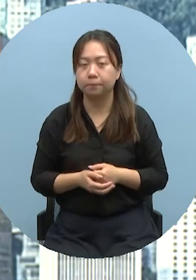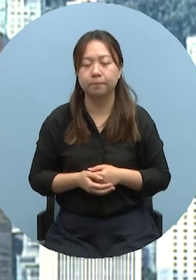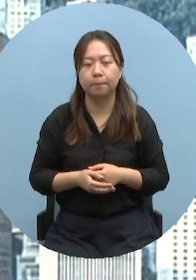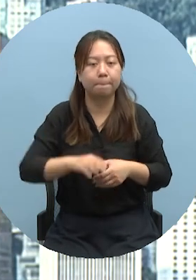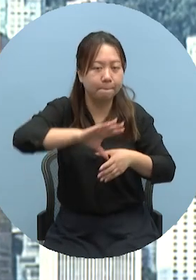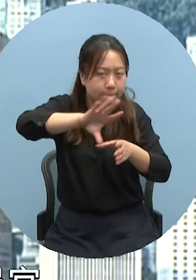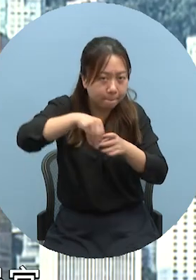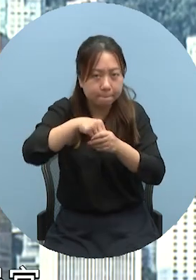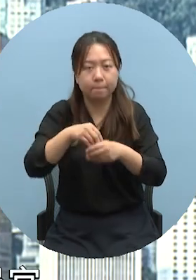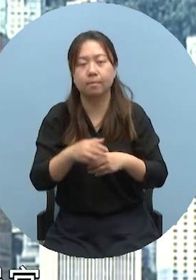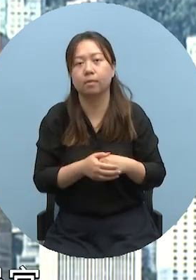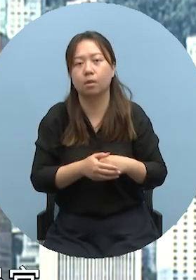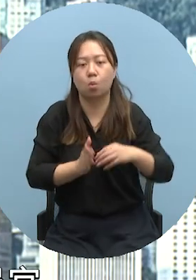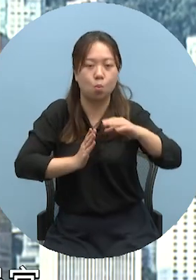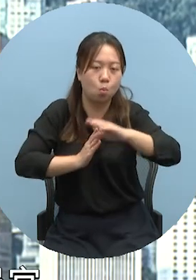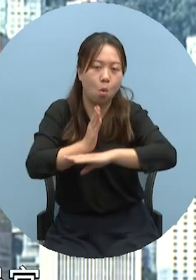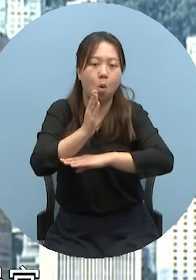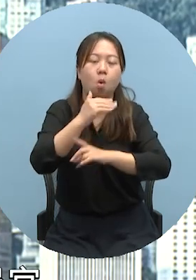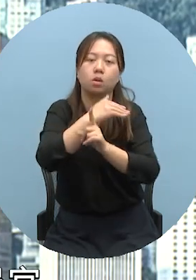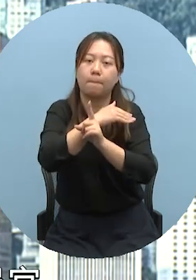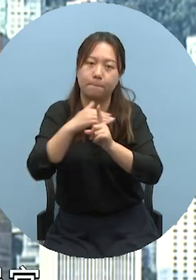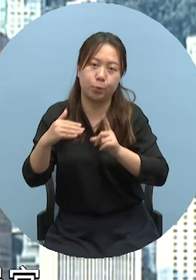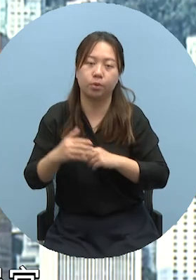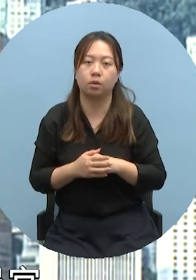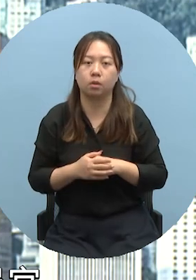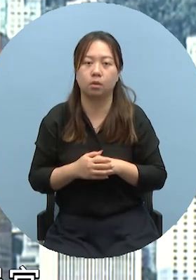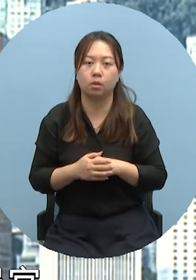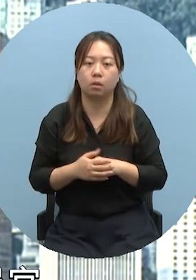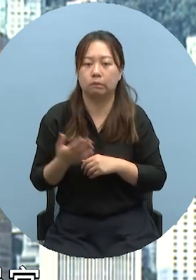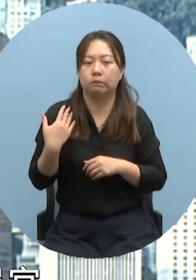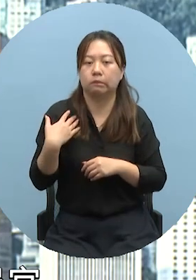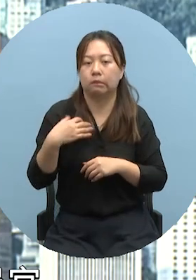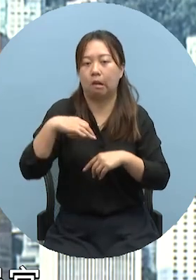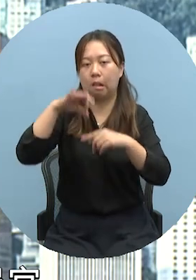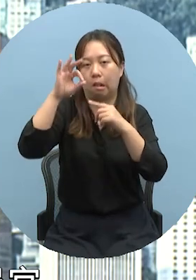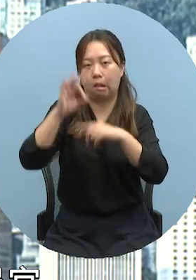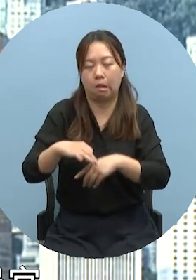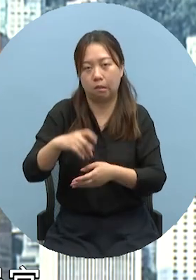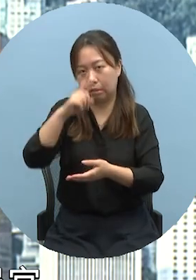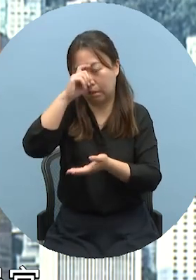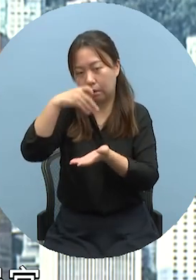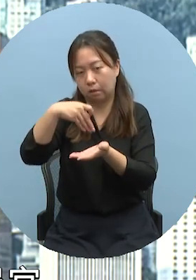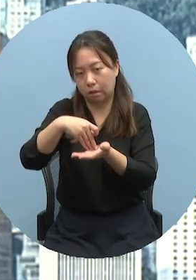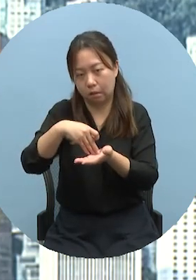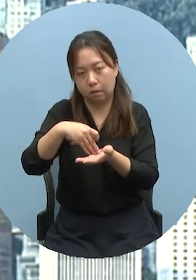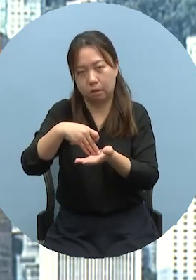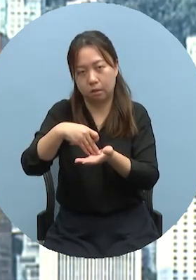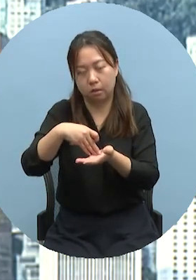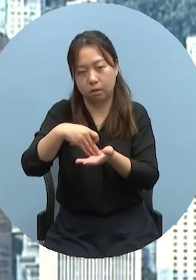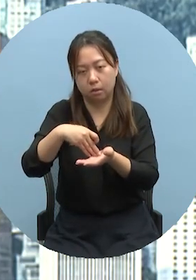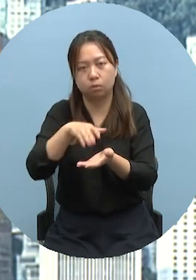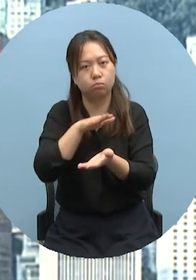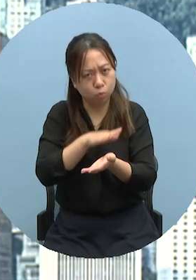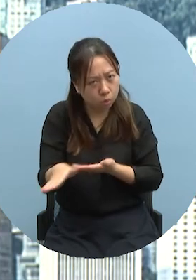包括超過一半係涉及根本冇登記到捐贈器官而取